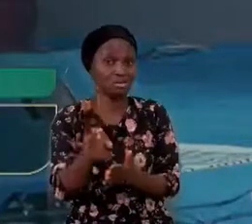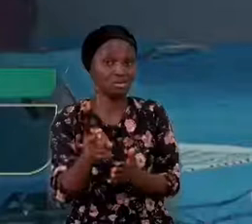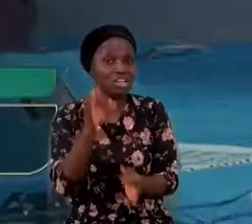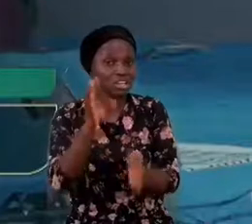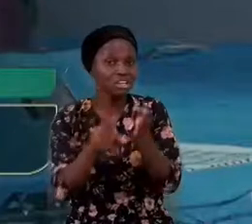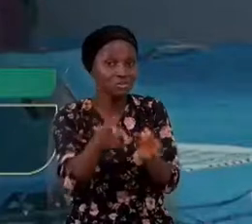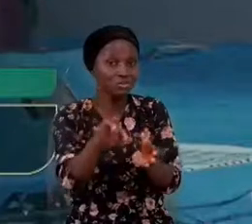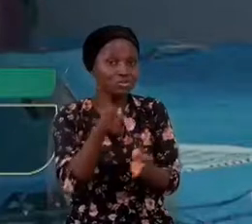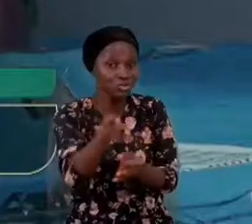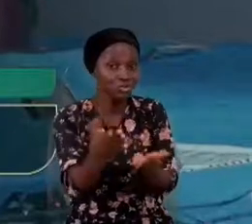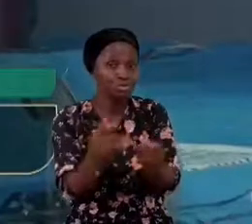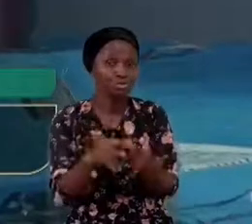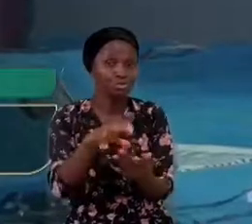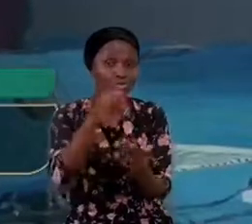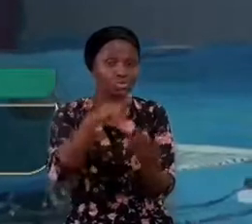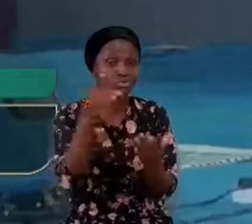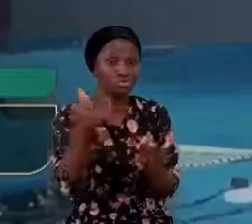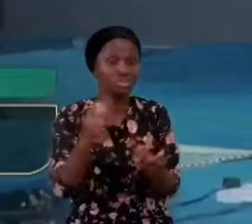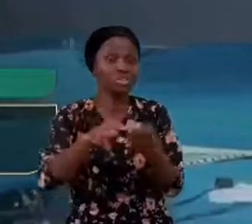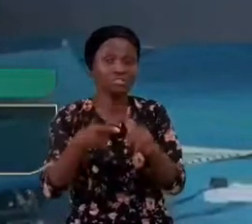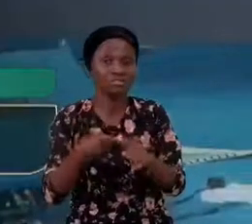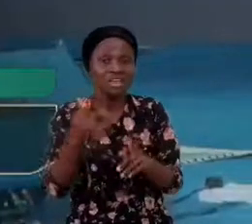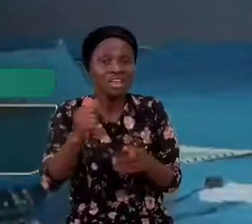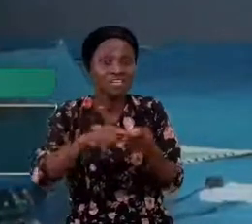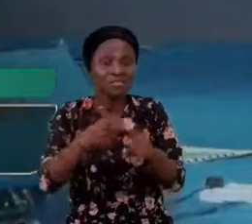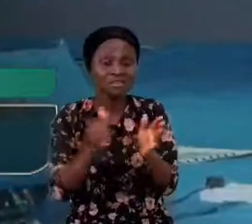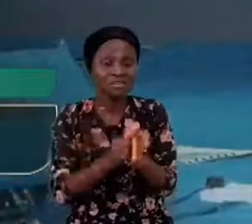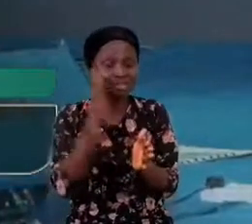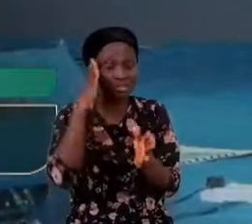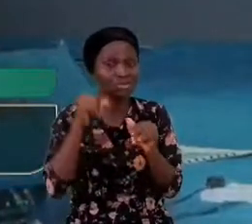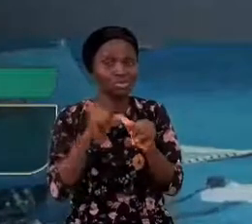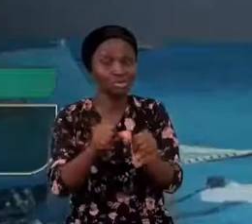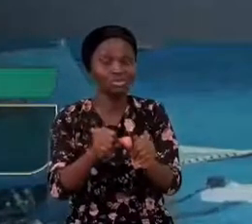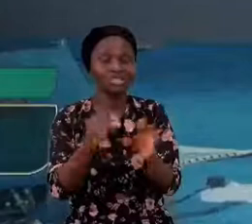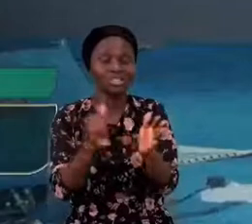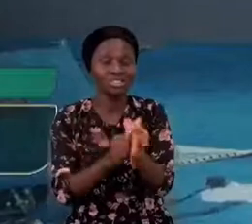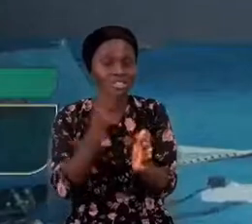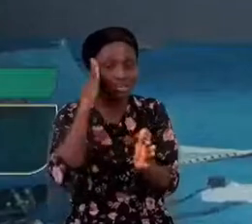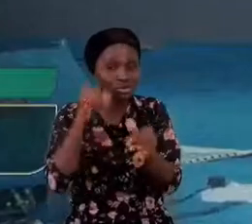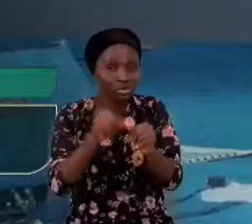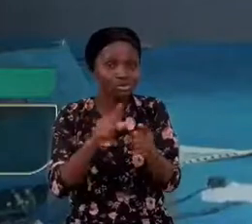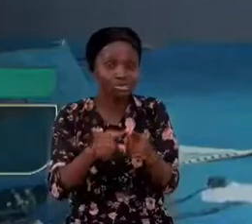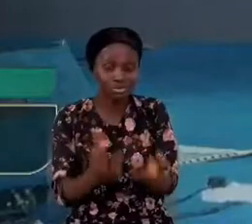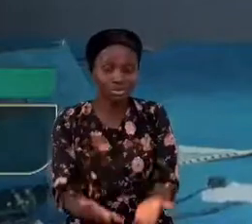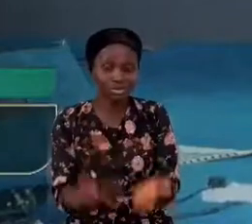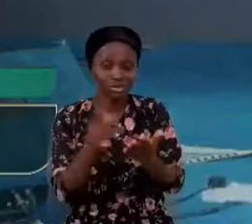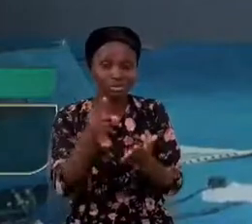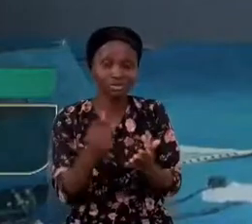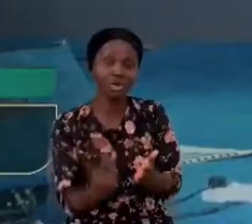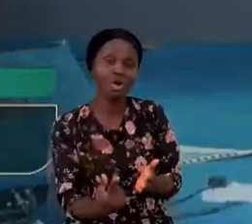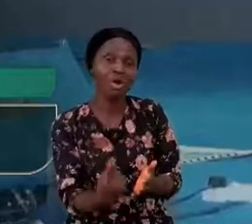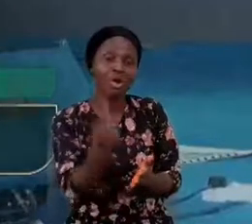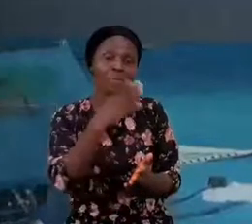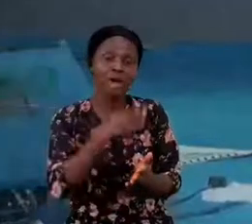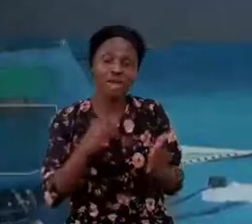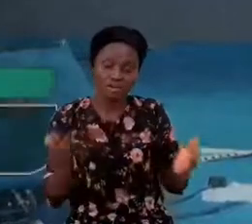qui va continuer à te lever sur l'échelle de l'excellence, ils sont réfléchis et non